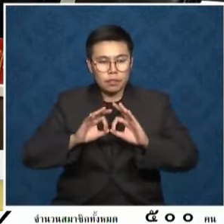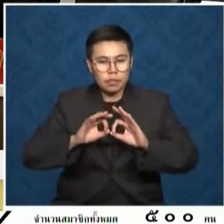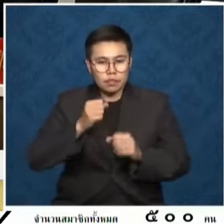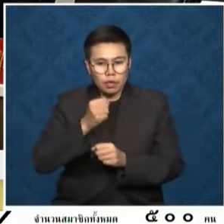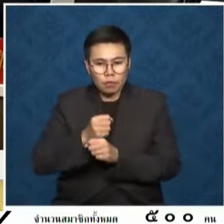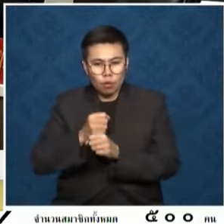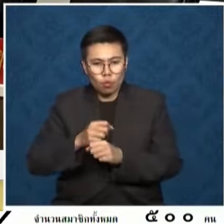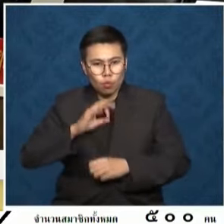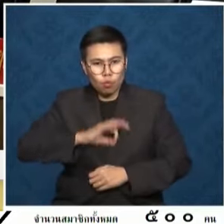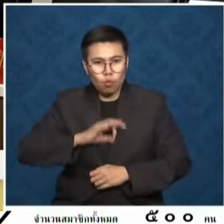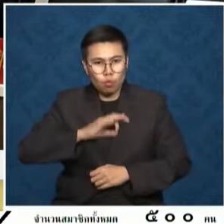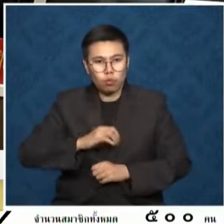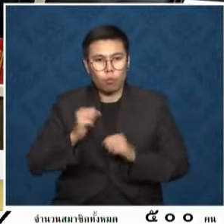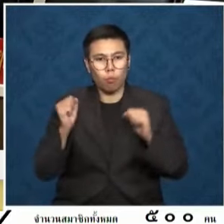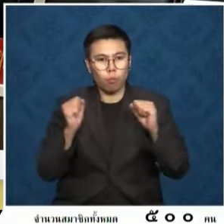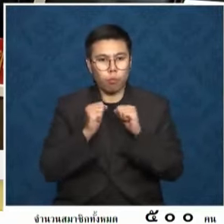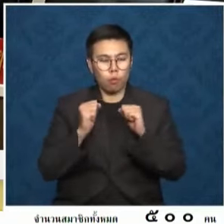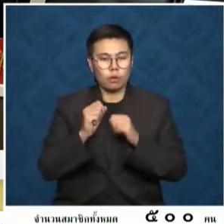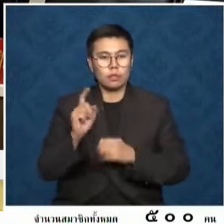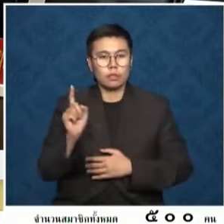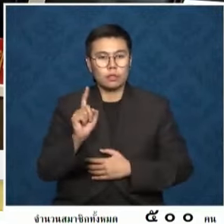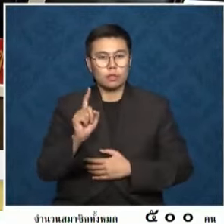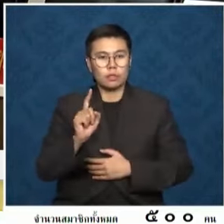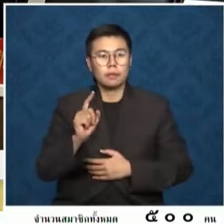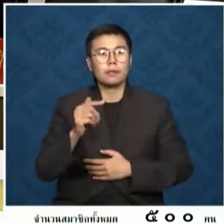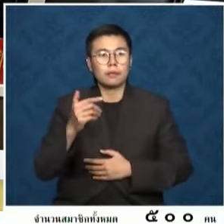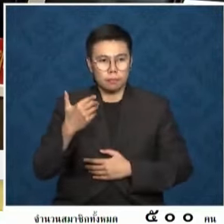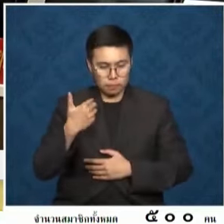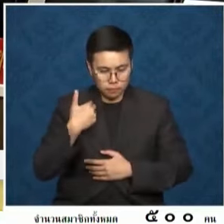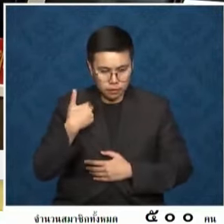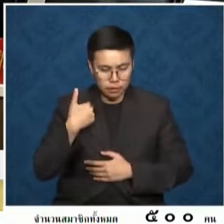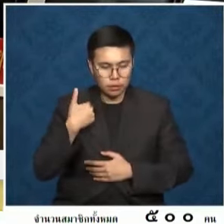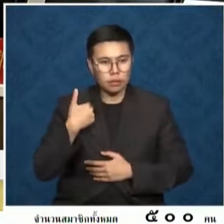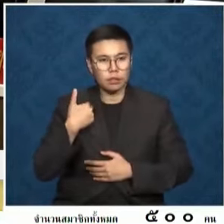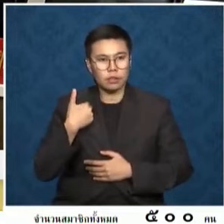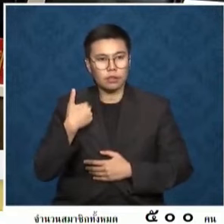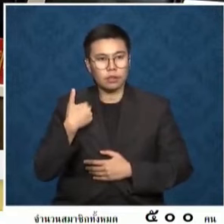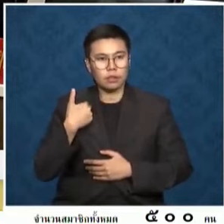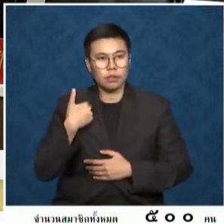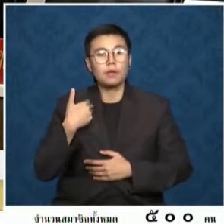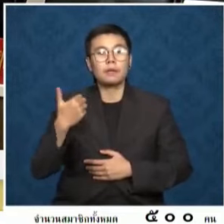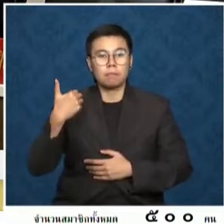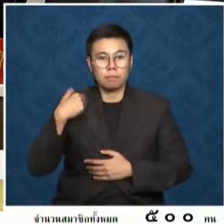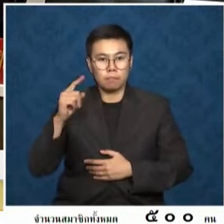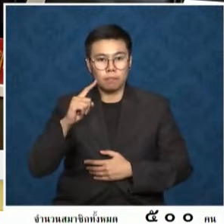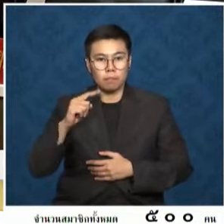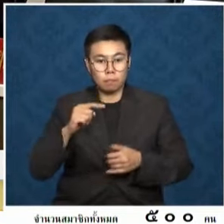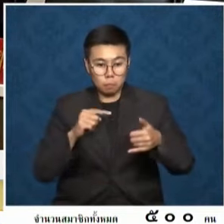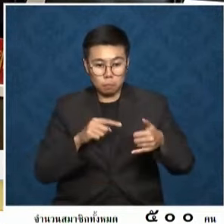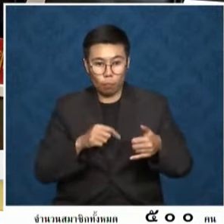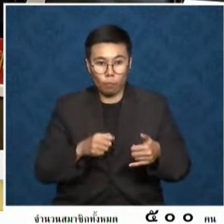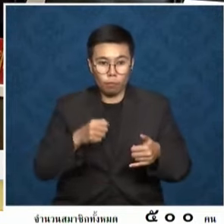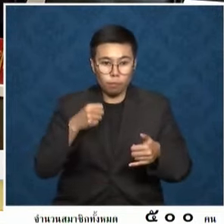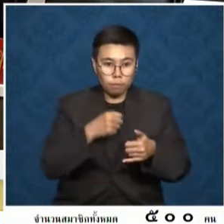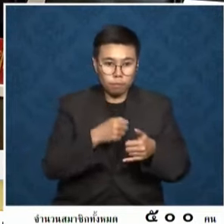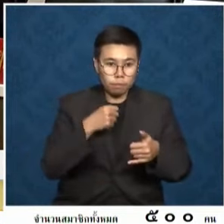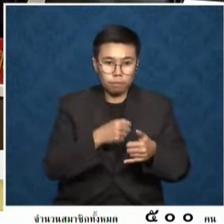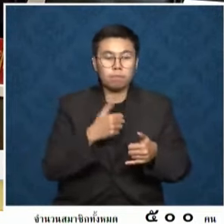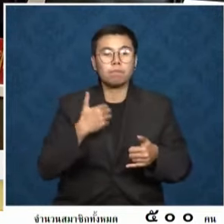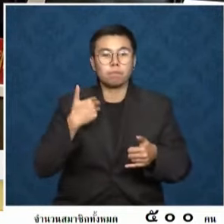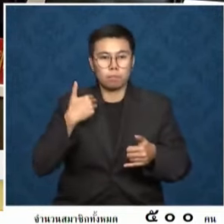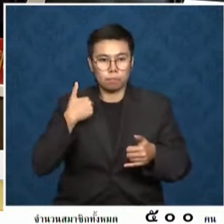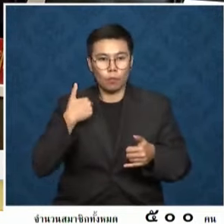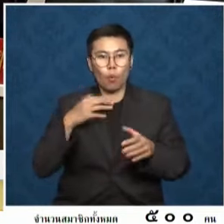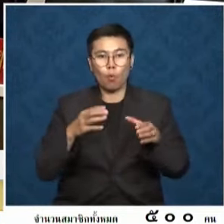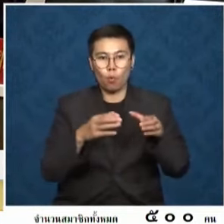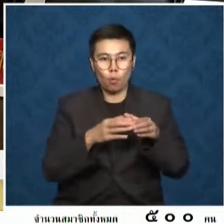แห่งความกลัดหวาดกลัวได้เกิดขึ้นนั้นก็คือการทำร้ายร่างกายที่เกิดขึ้นต่